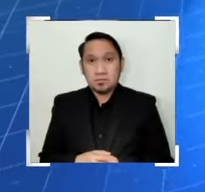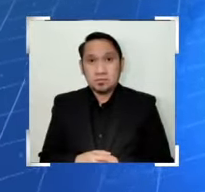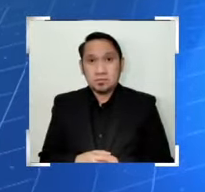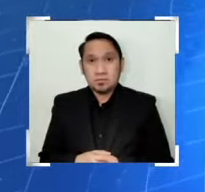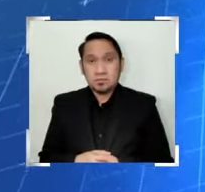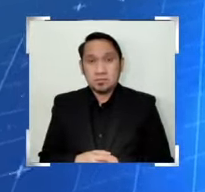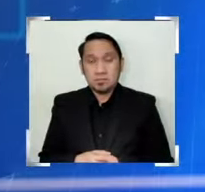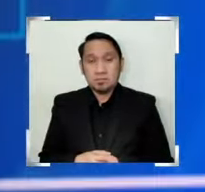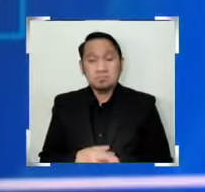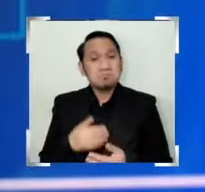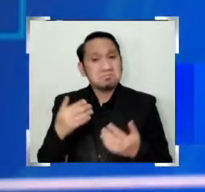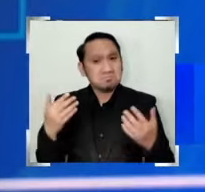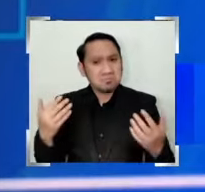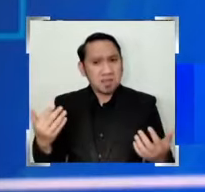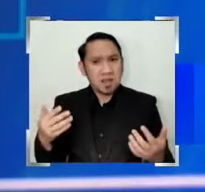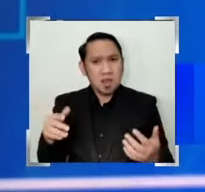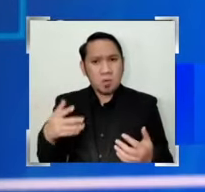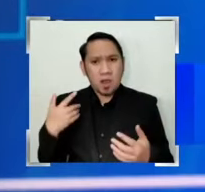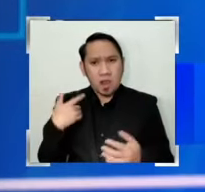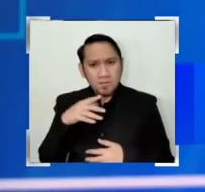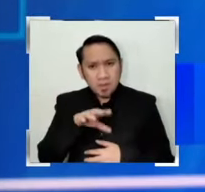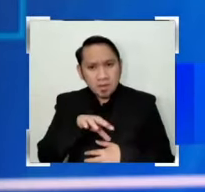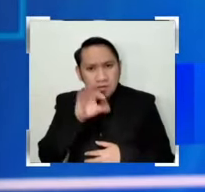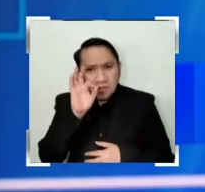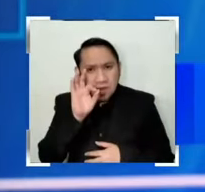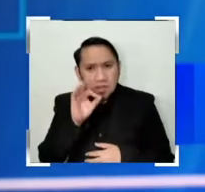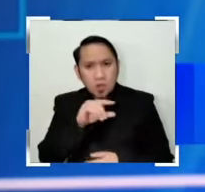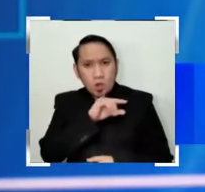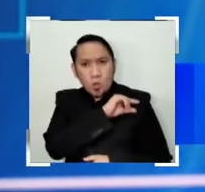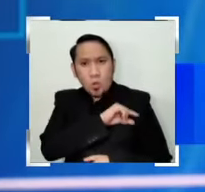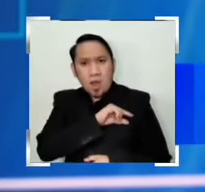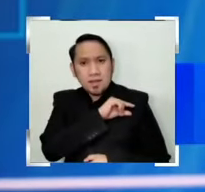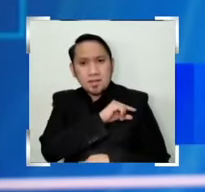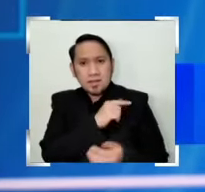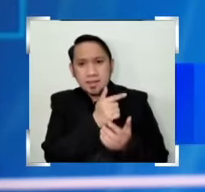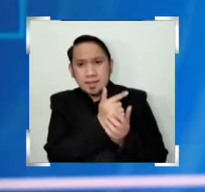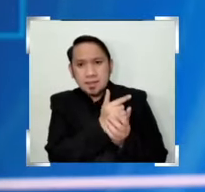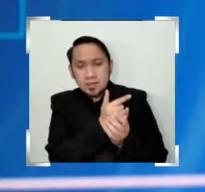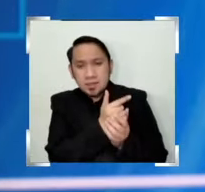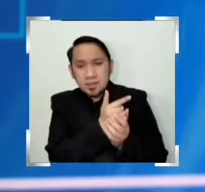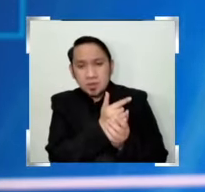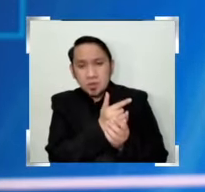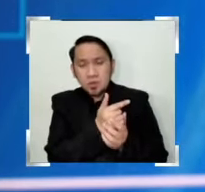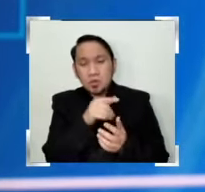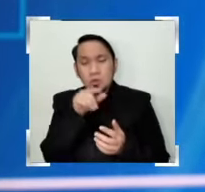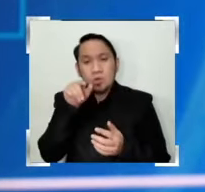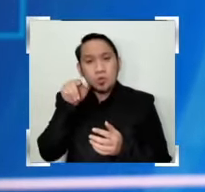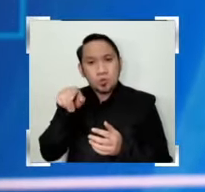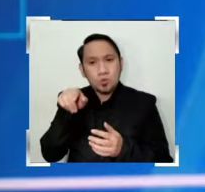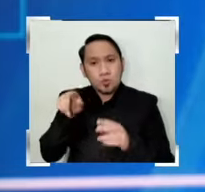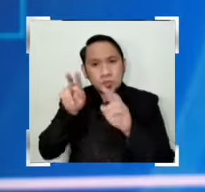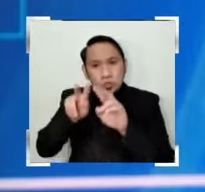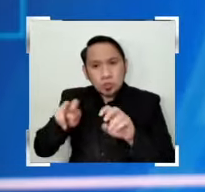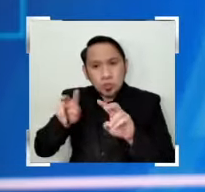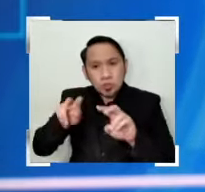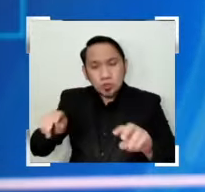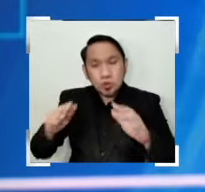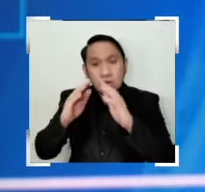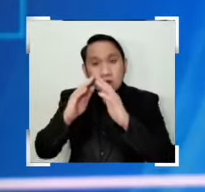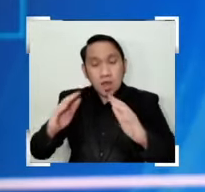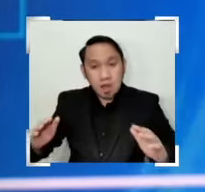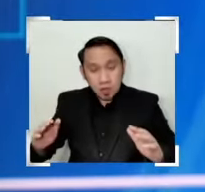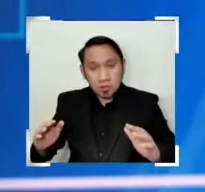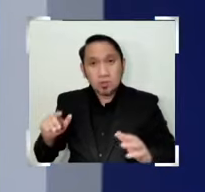Igan ilang matataas sa kalibre ng armas ang nasamsam ng lusubi ng mga otoridad ang limang bahay ni Negros Oriental Representative Arnolfo